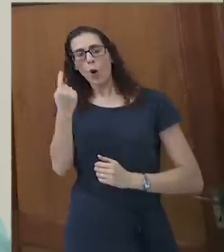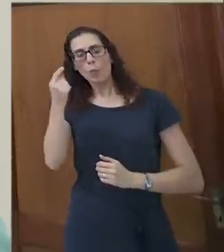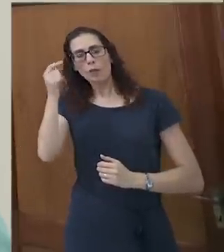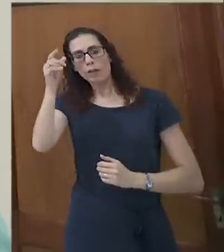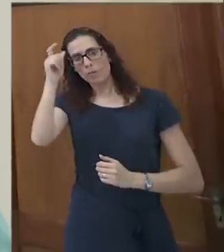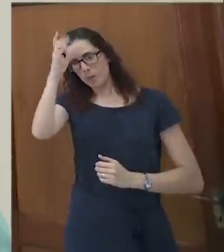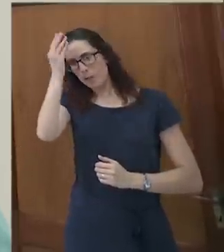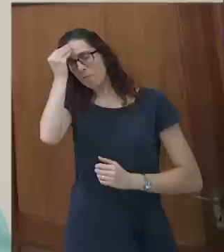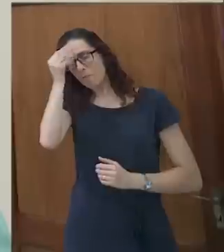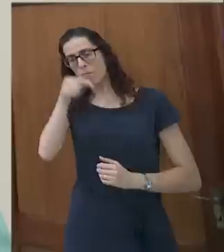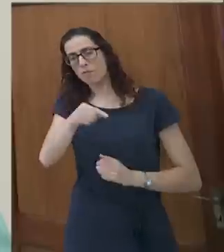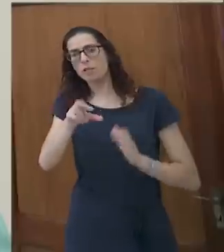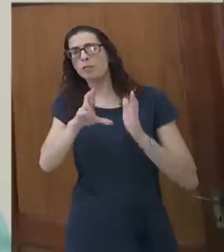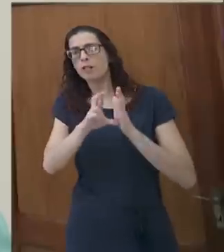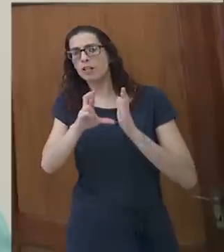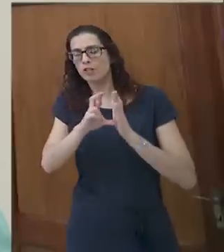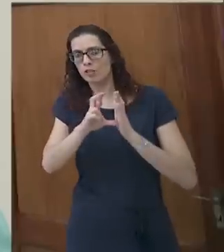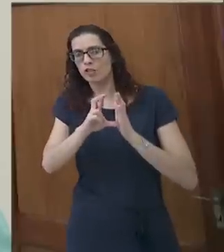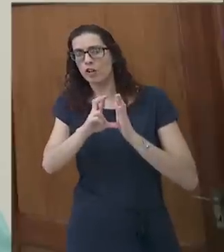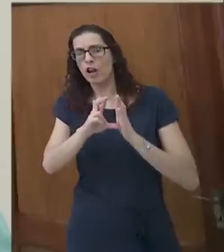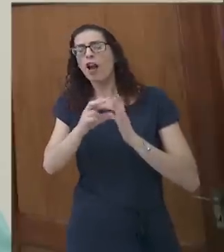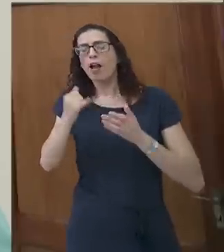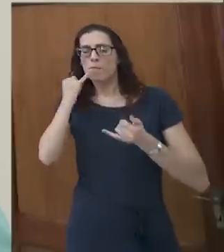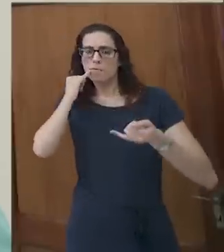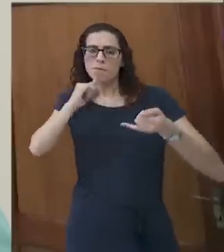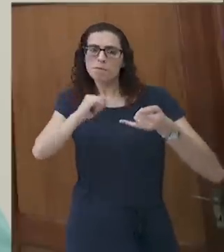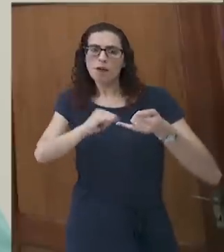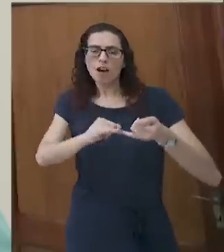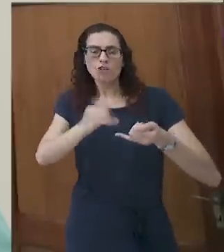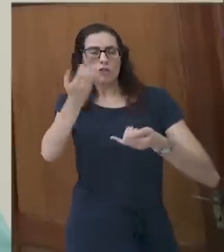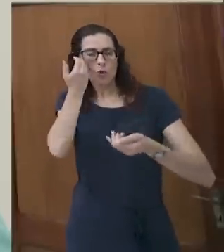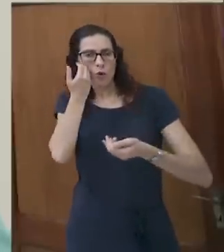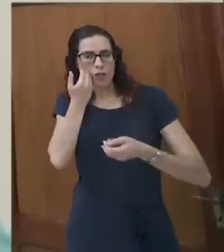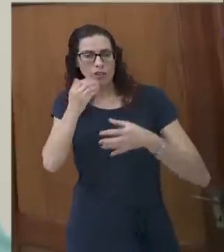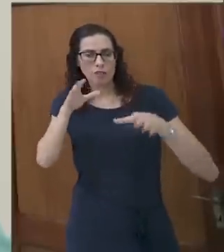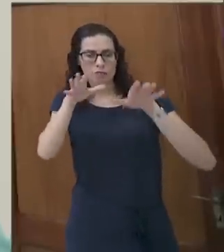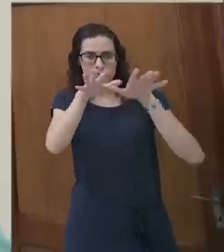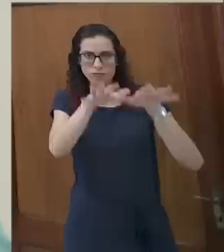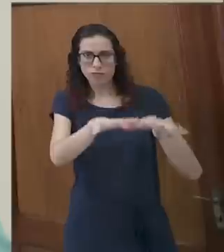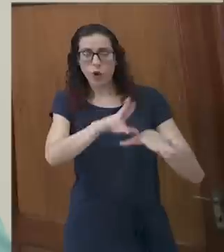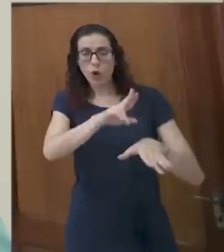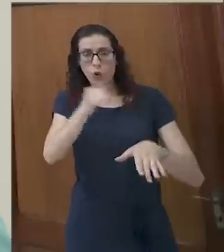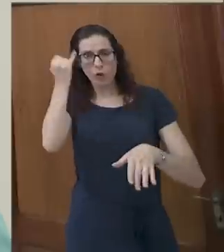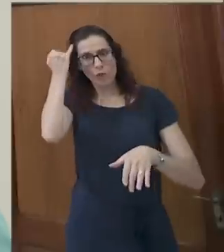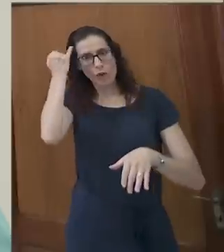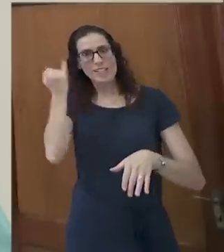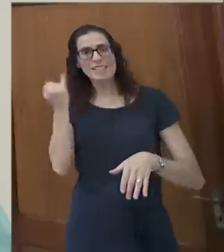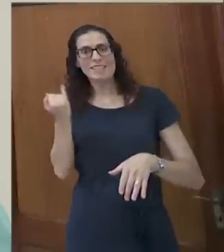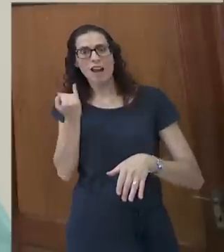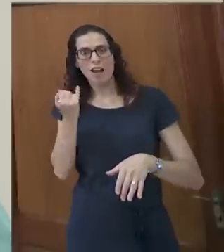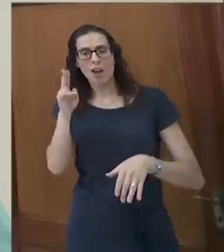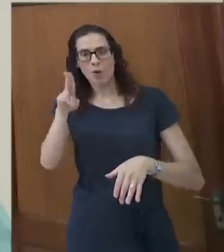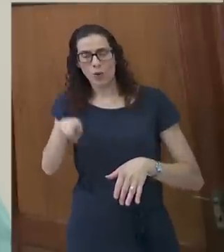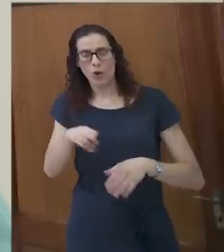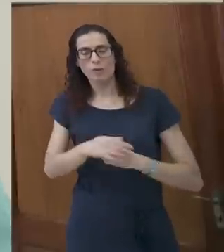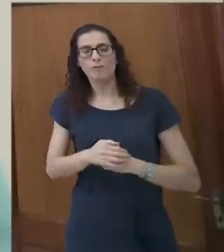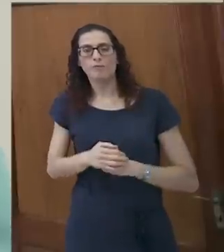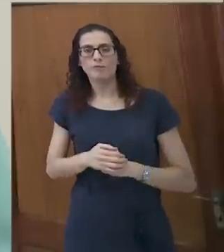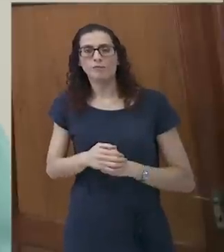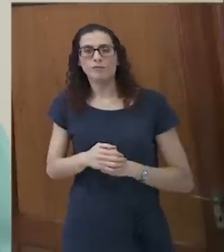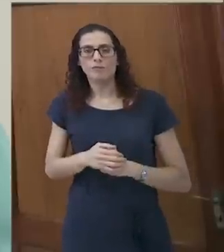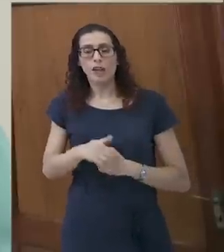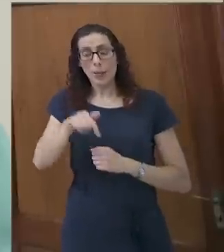ir-regola, is-slim u l-ħnina fuqhom, u wkoll fuq Iżrael ta' Alla.